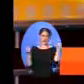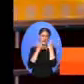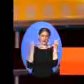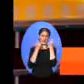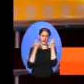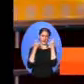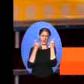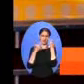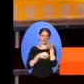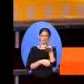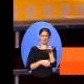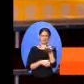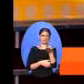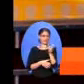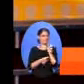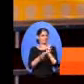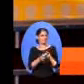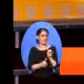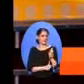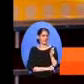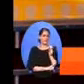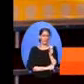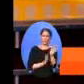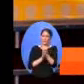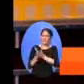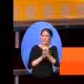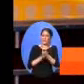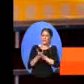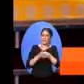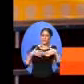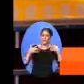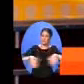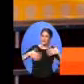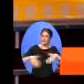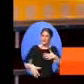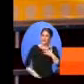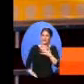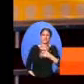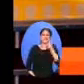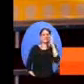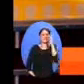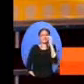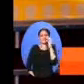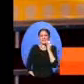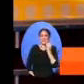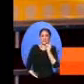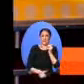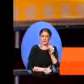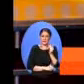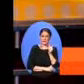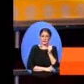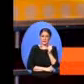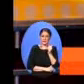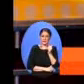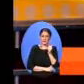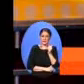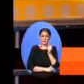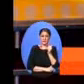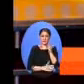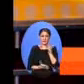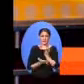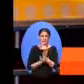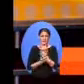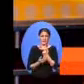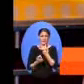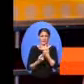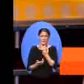הוא התגייס עם מוטיבציה, הוא שרת ברצון, הוא נהנה מהשירות, הוא כבר דיבר